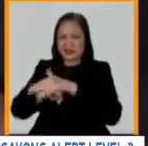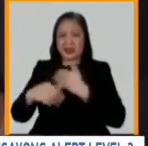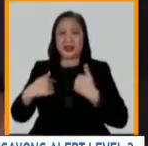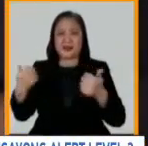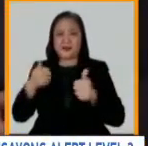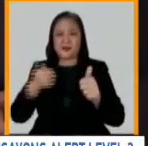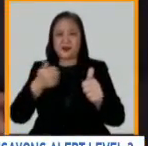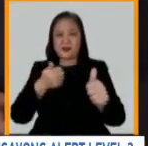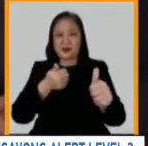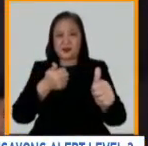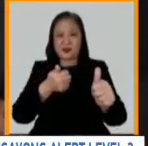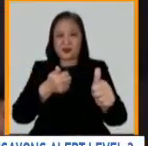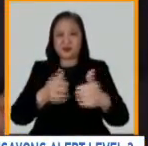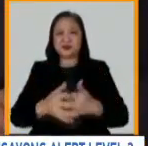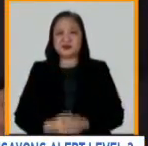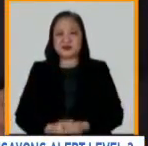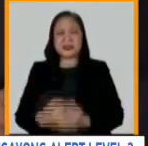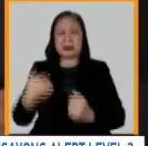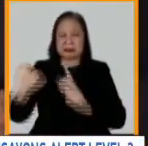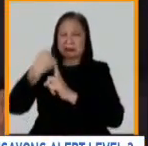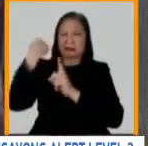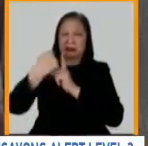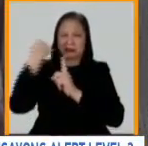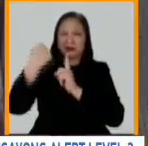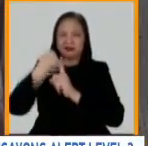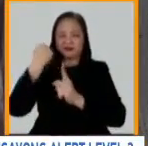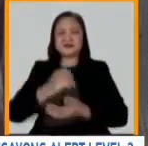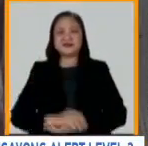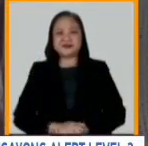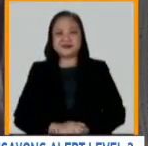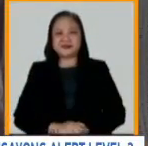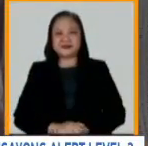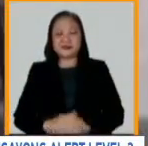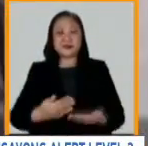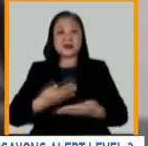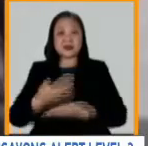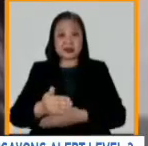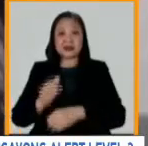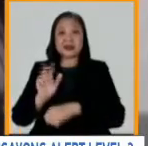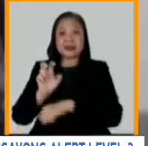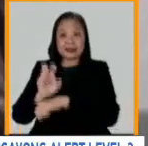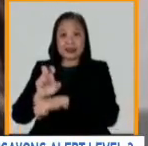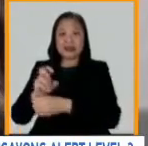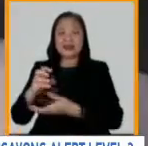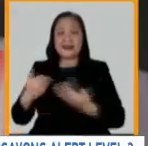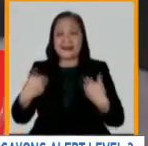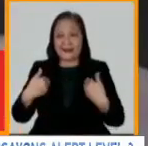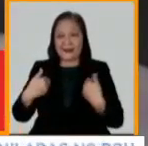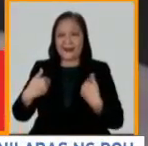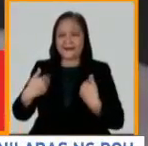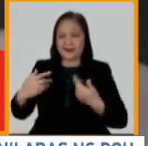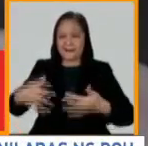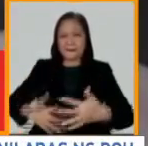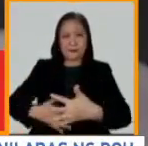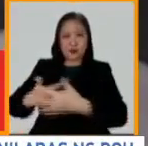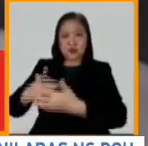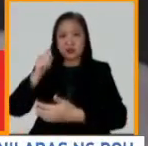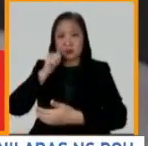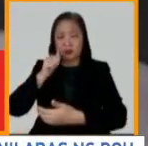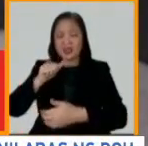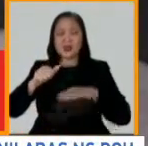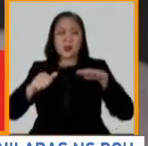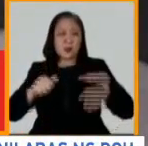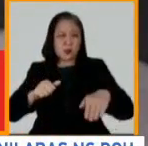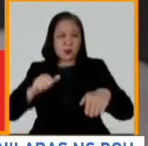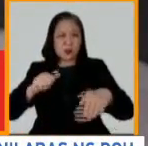tig-uragan. Samantala sa Barangay Calawag, Naga City naman, nagtamo ng sugat ang isang buntis at isang taong gulang na anak nito sa pananakit naman